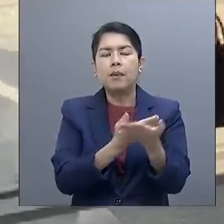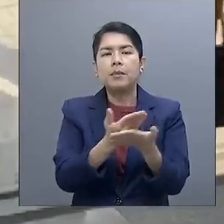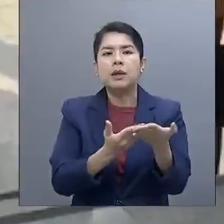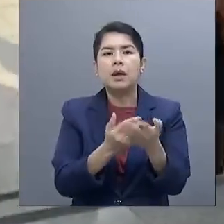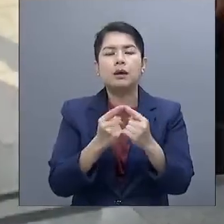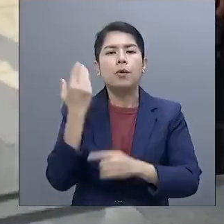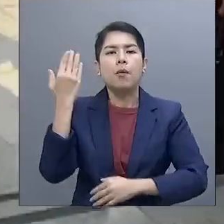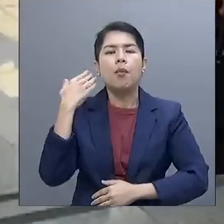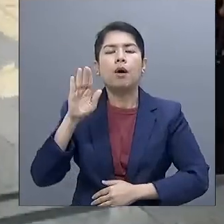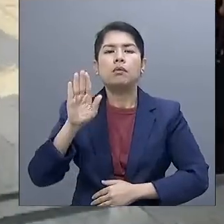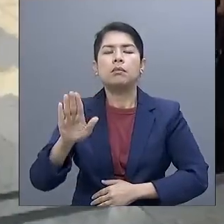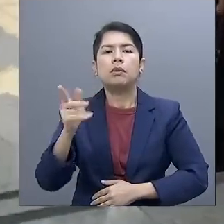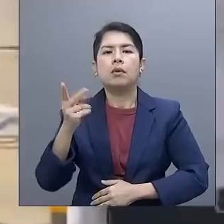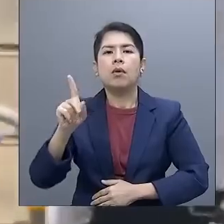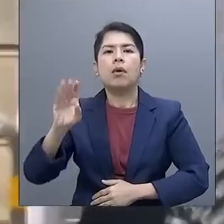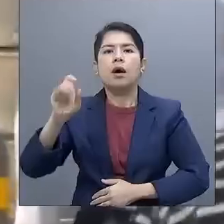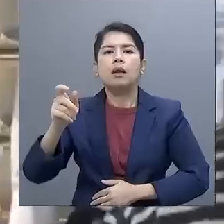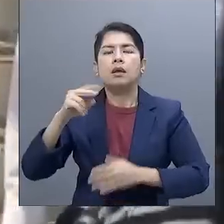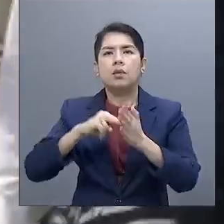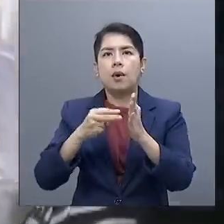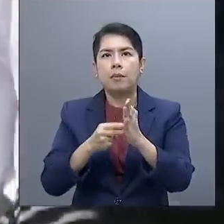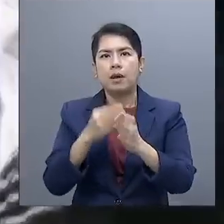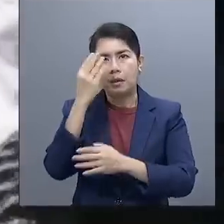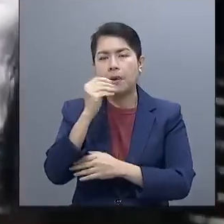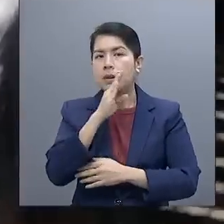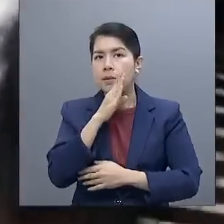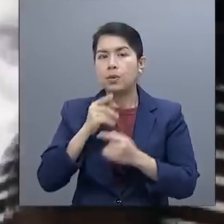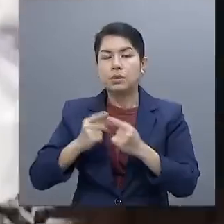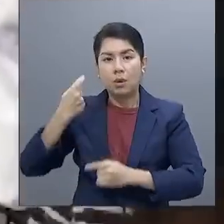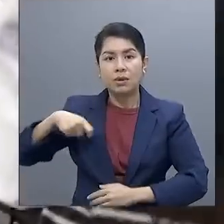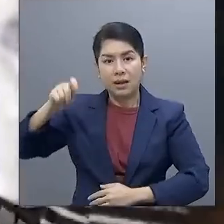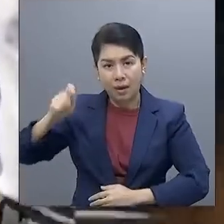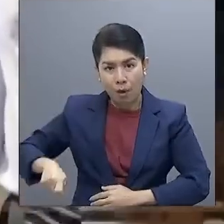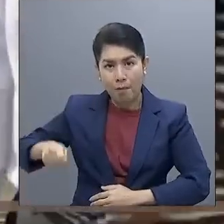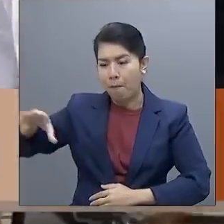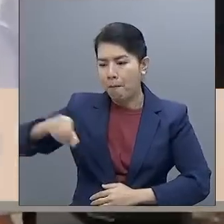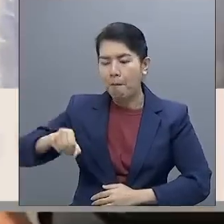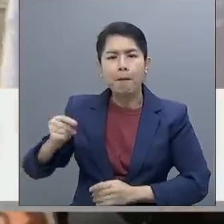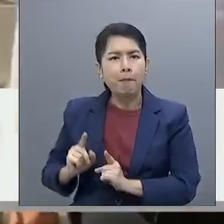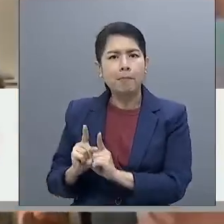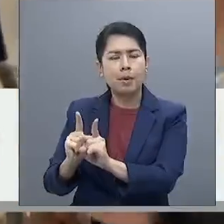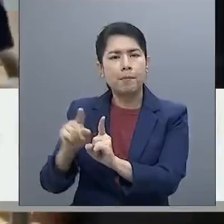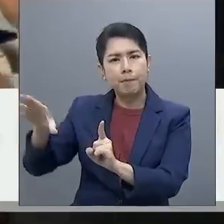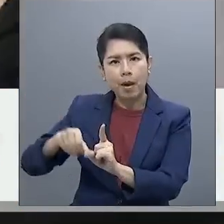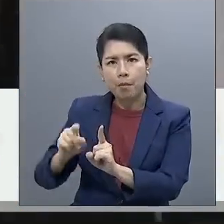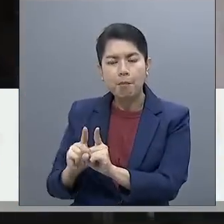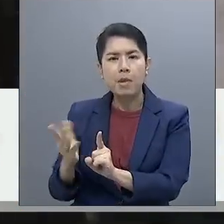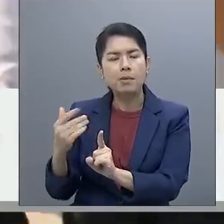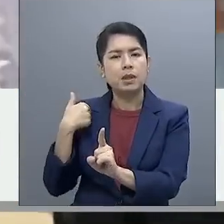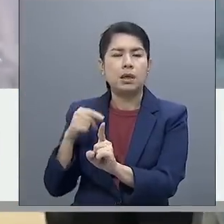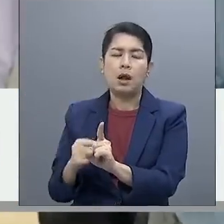านนี้หมายถึงเมื่อไม่มีทนายความในการต่อสู้คดีอยู่ด้วยหรือไม่นะ